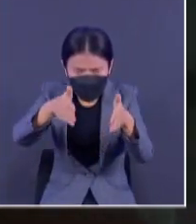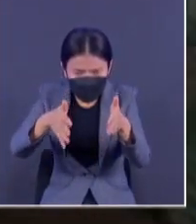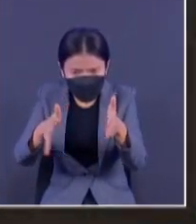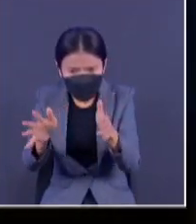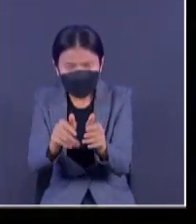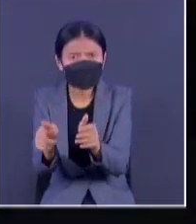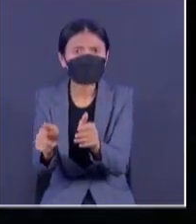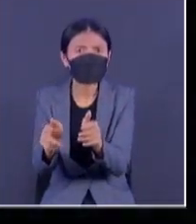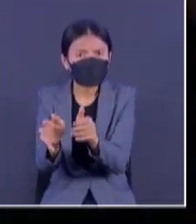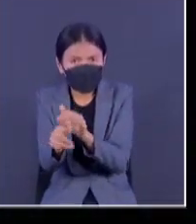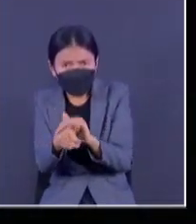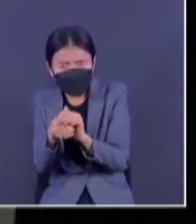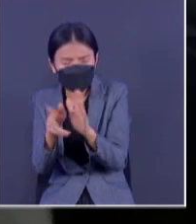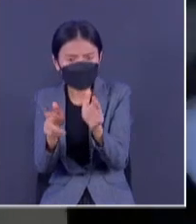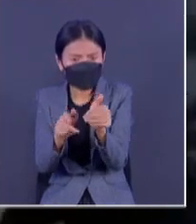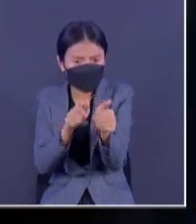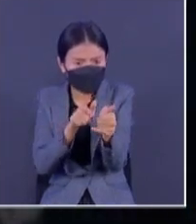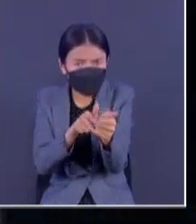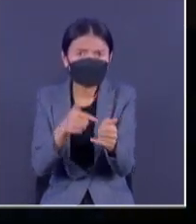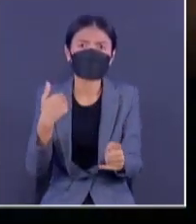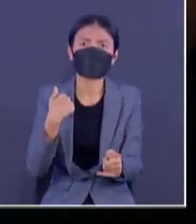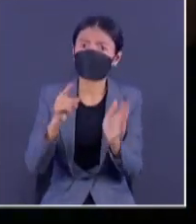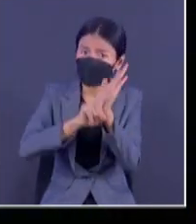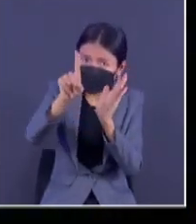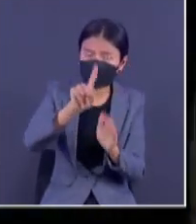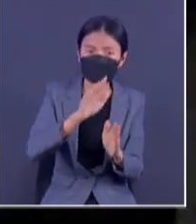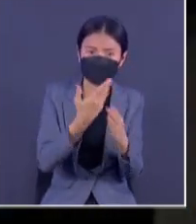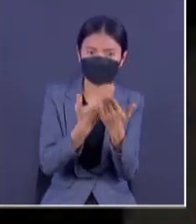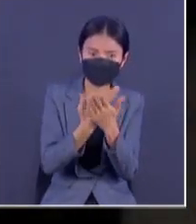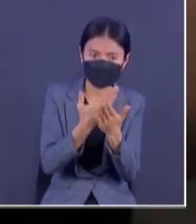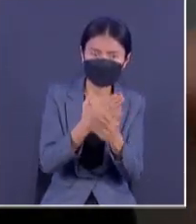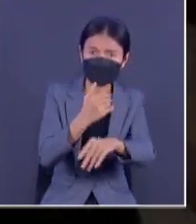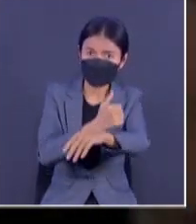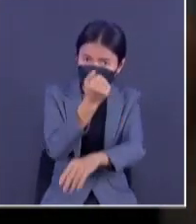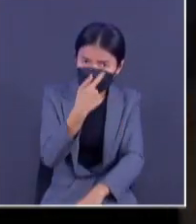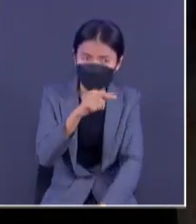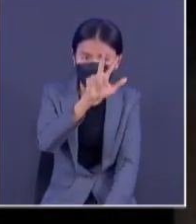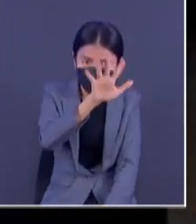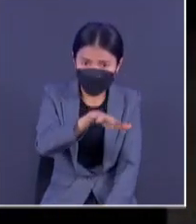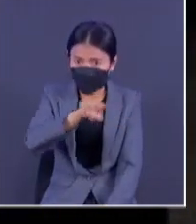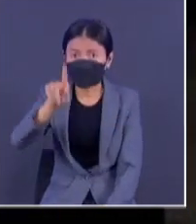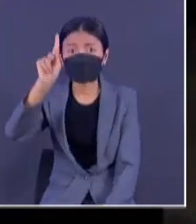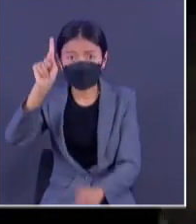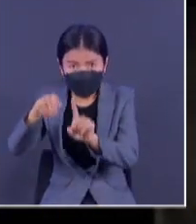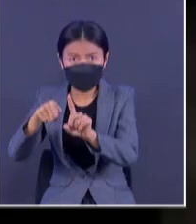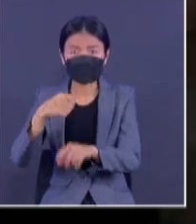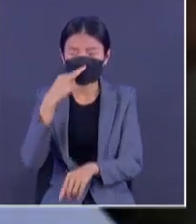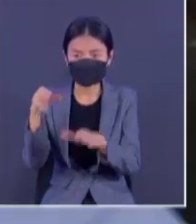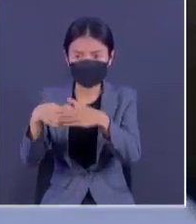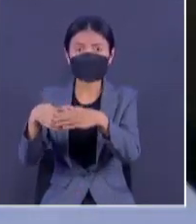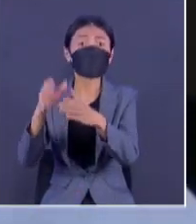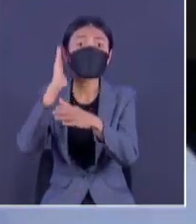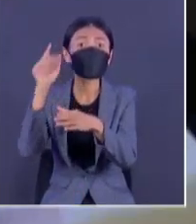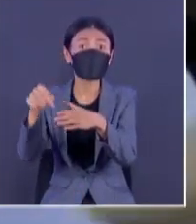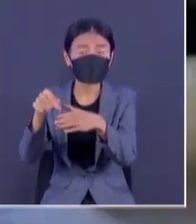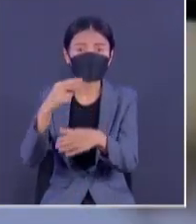ค่าบริการต่อครั้งเนี่ยจะตกอยู่ที่500ไปจนถึง 1,000 บาทซึ่งกรณีของการค้ากามเด็กชายเนี่ยจ